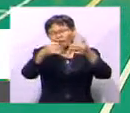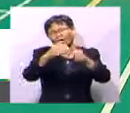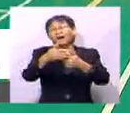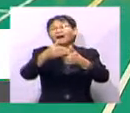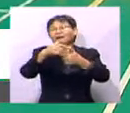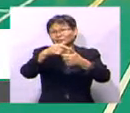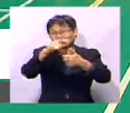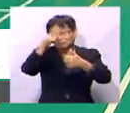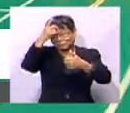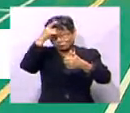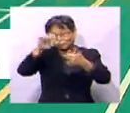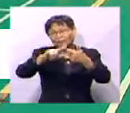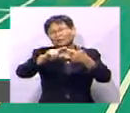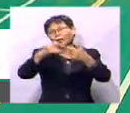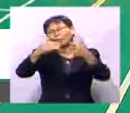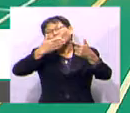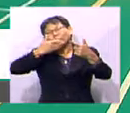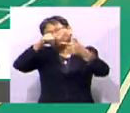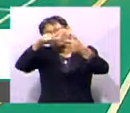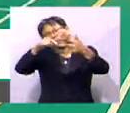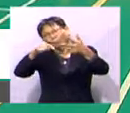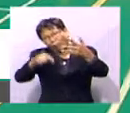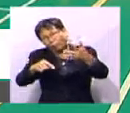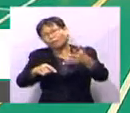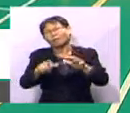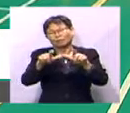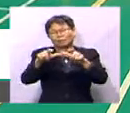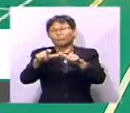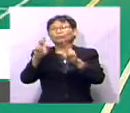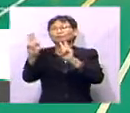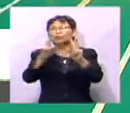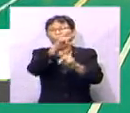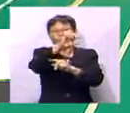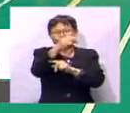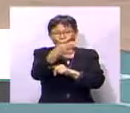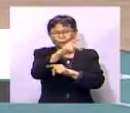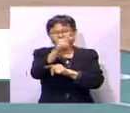Leong Junhao dan Iskandar Zulkarnain Zainuddin. Sementara bergu pula Go Vishem,